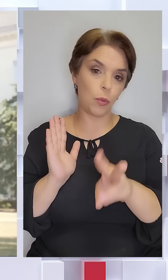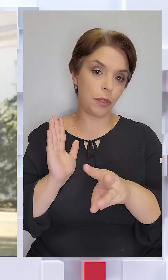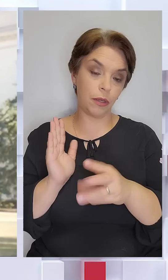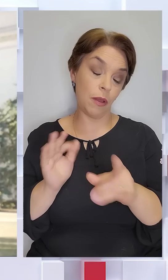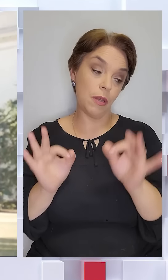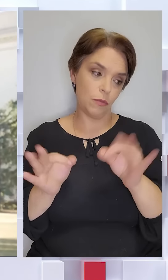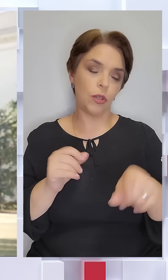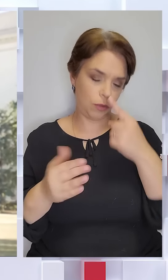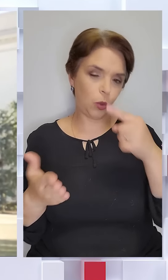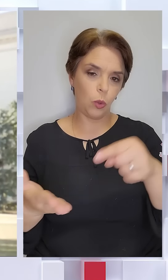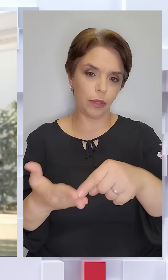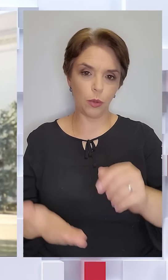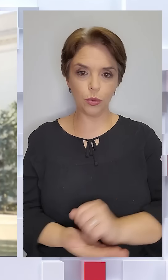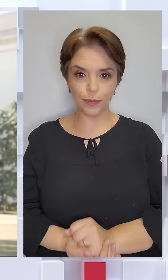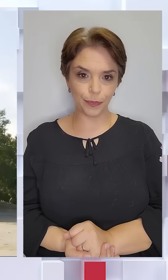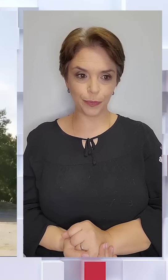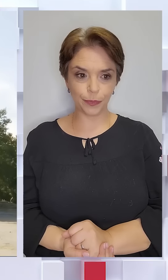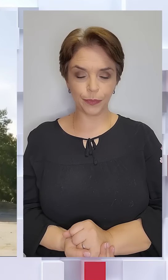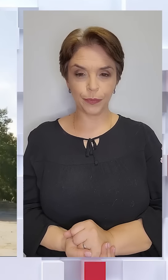кілометрів, звичайно, вони долітають.